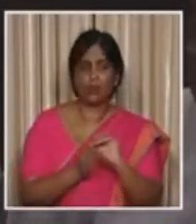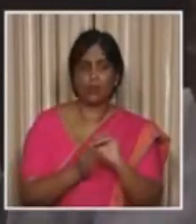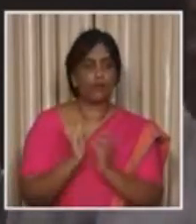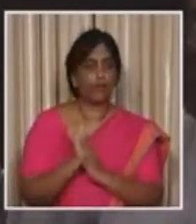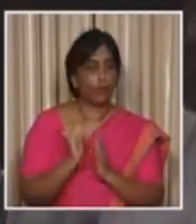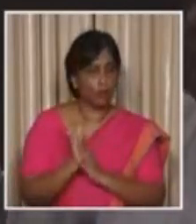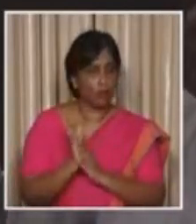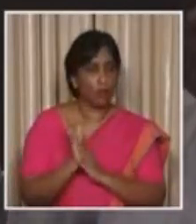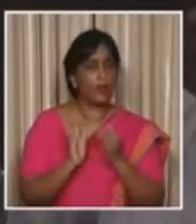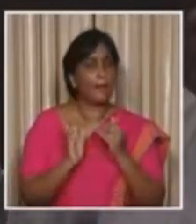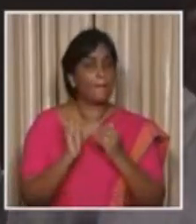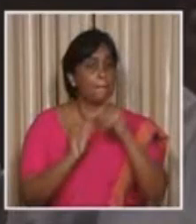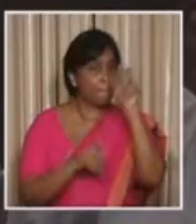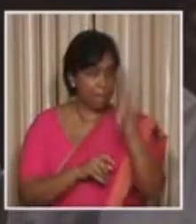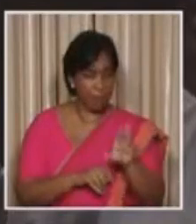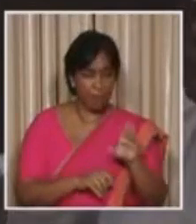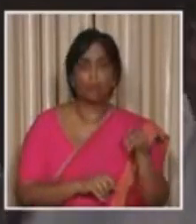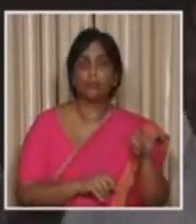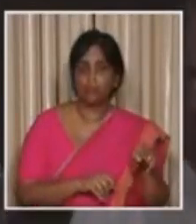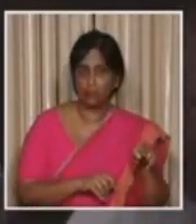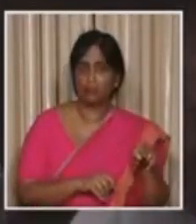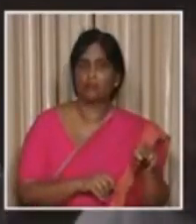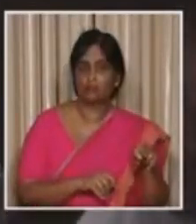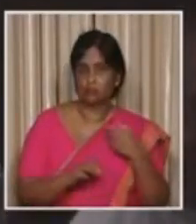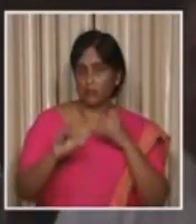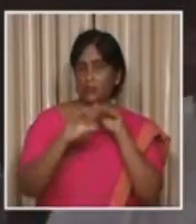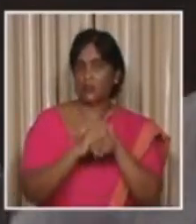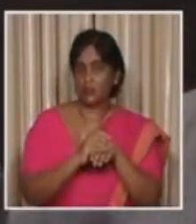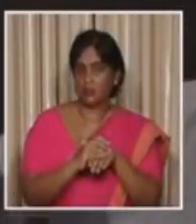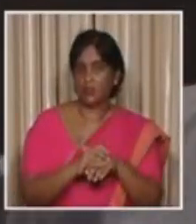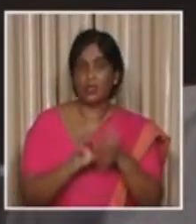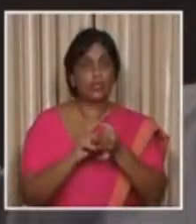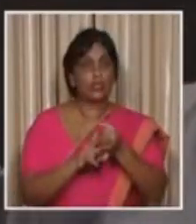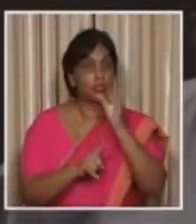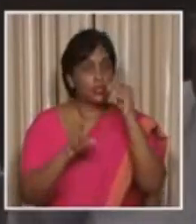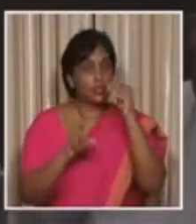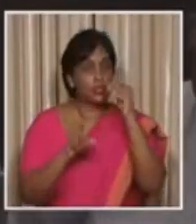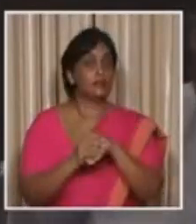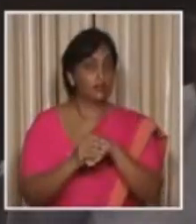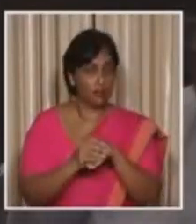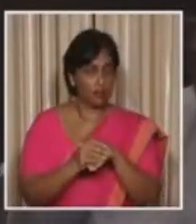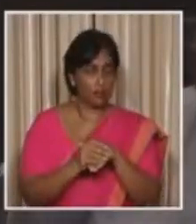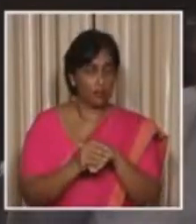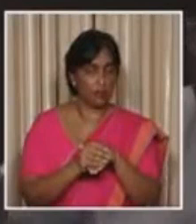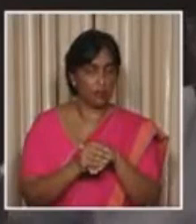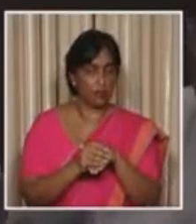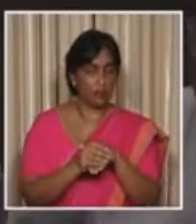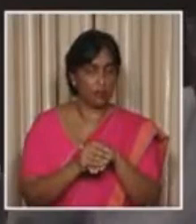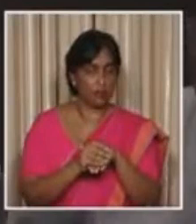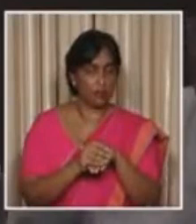ආංශික අධීක්ෂණ කමිටුවේ සමාජිකයෙක් හැටියට මම මේ සහභාගී වුණේ. සභාපතිවරයා හැටියට හිටපු කවුද